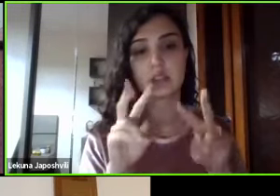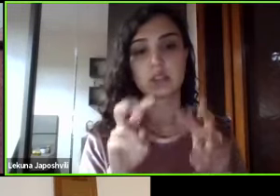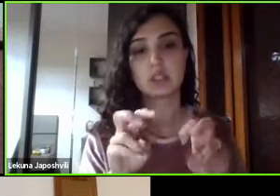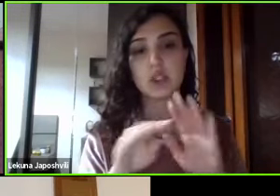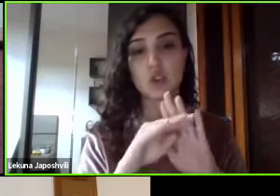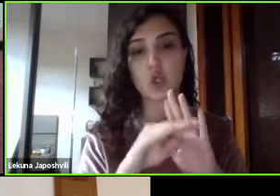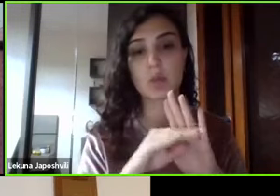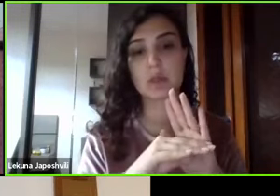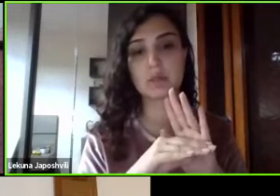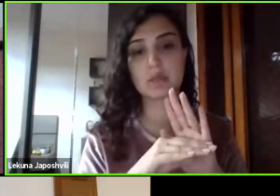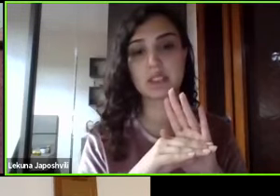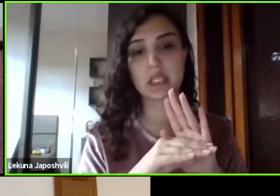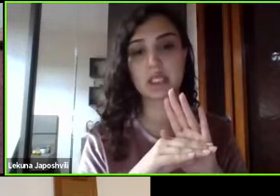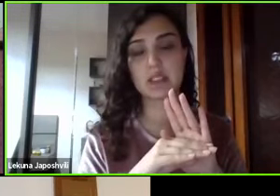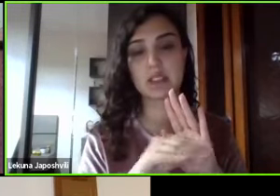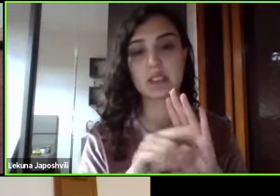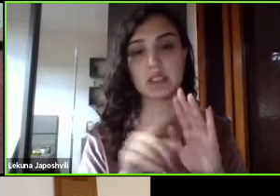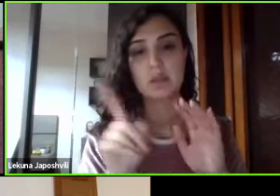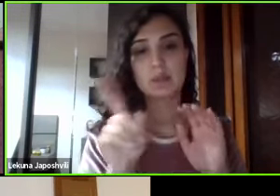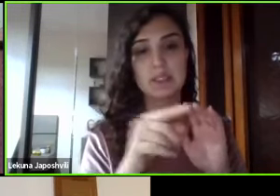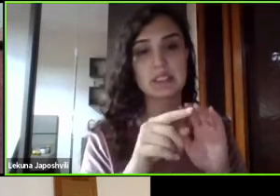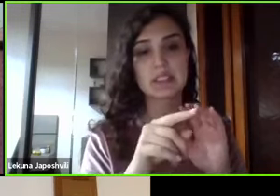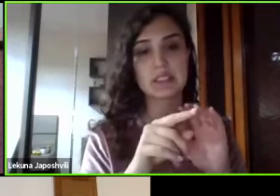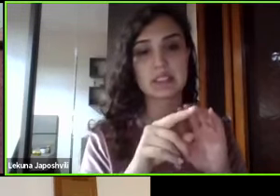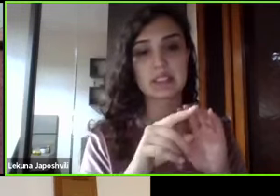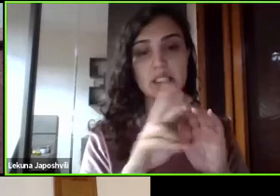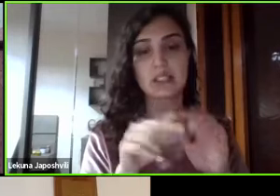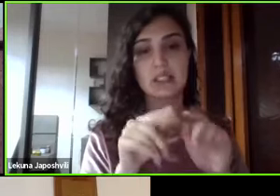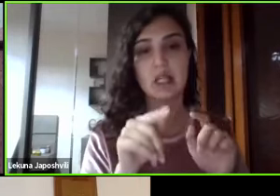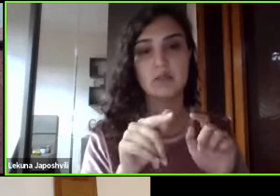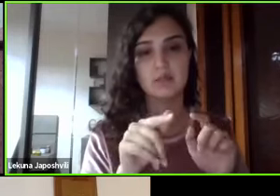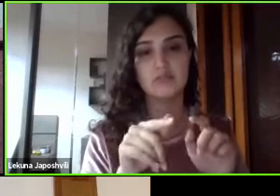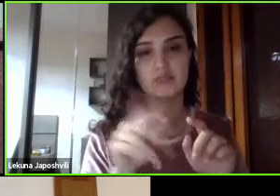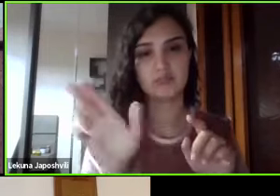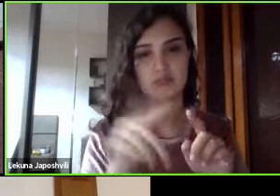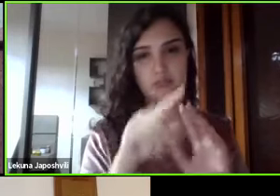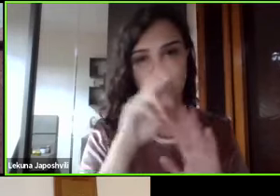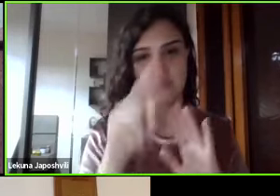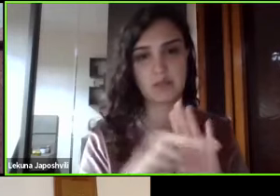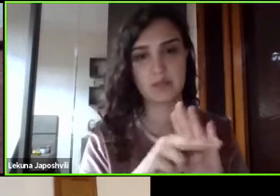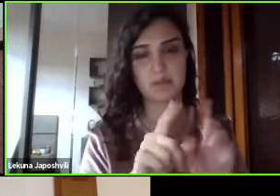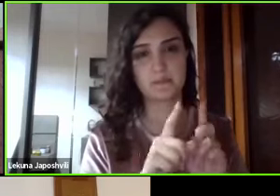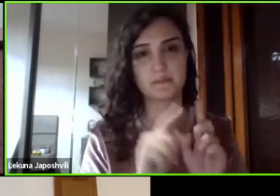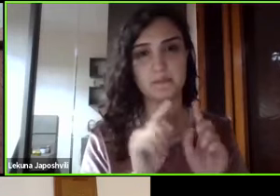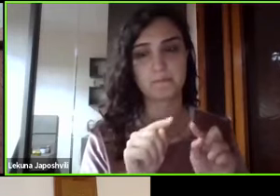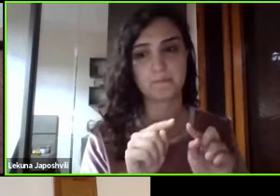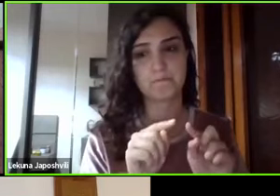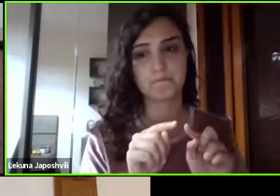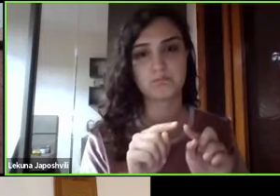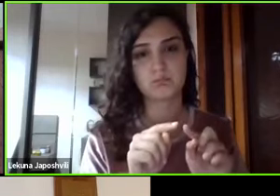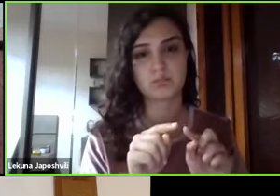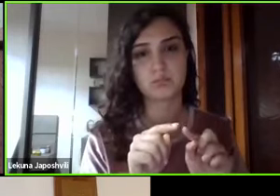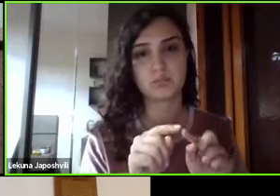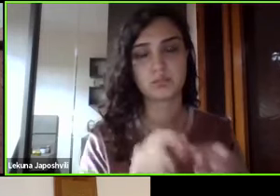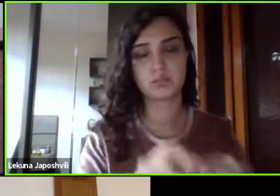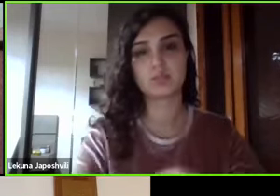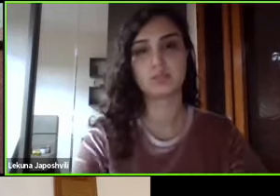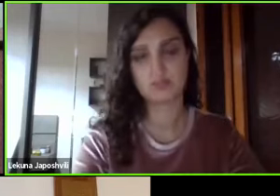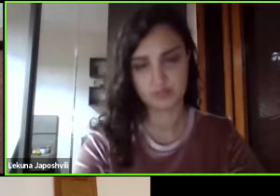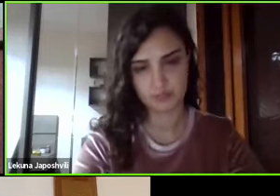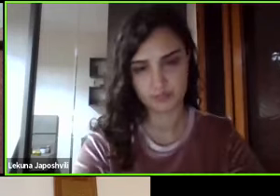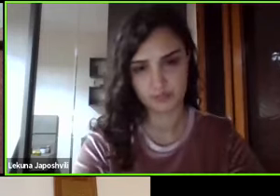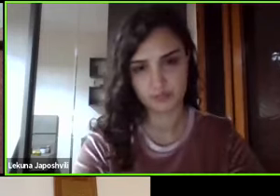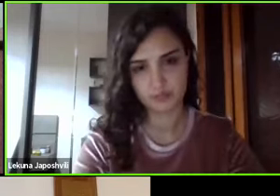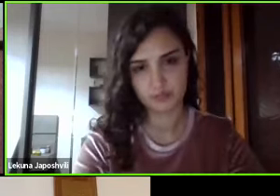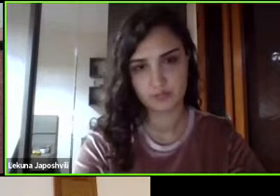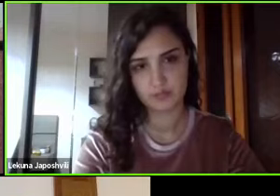ნორმებზე, ნორმებისკენ ბიძგი და ნორმის ქვეშ მოქცევა, როცა ხდება ამ ნორმის შექმნა. აი მაგალითად,